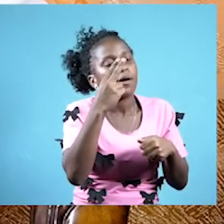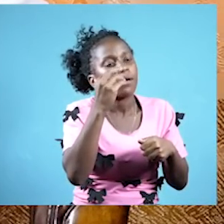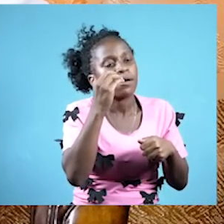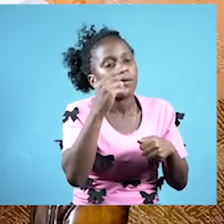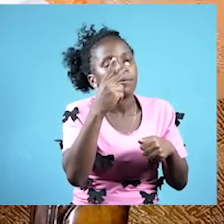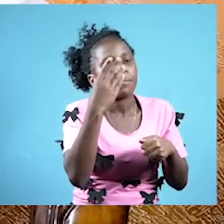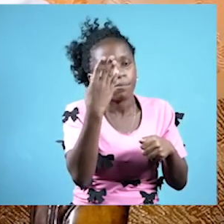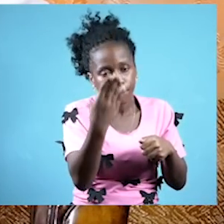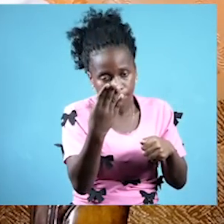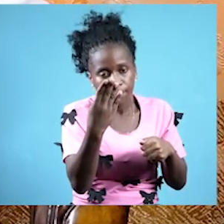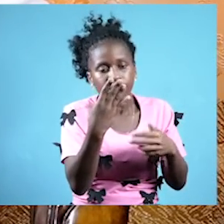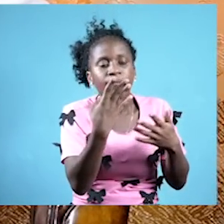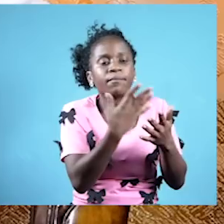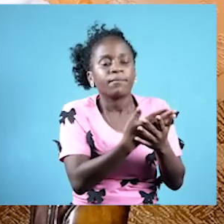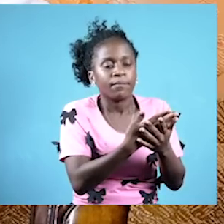2022.